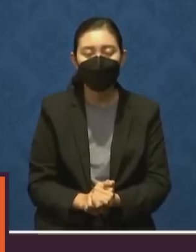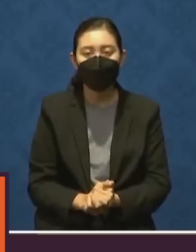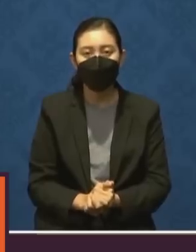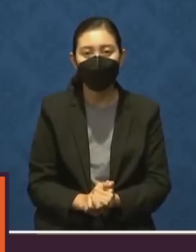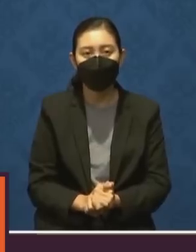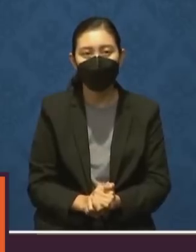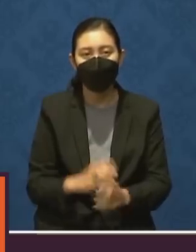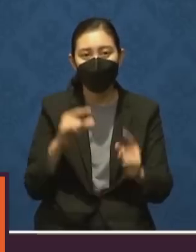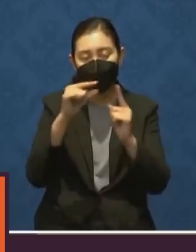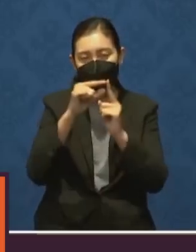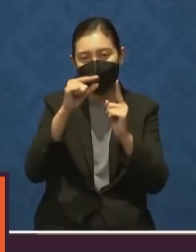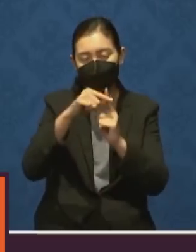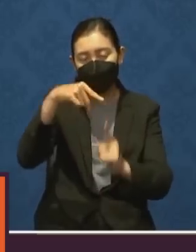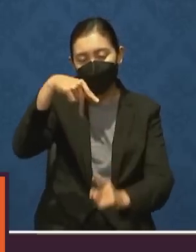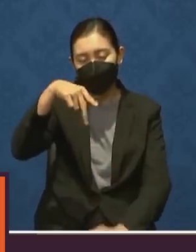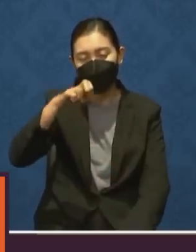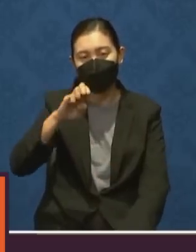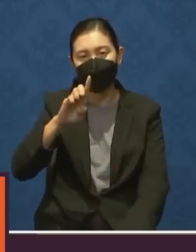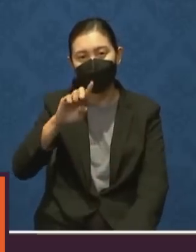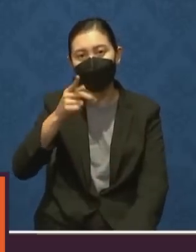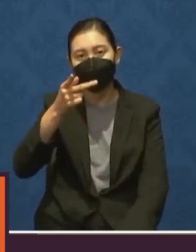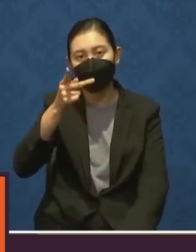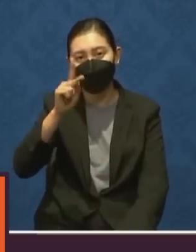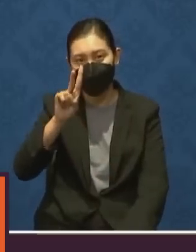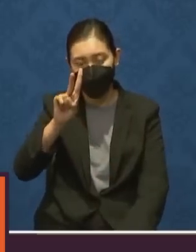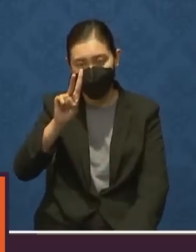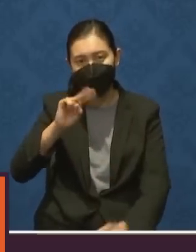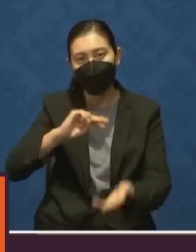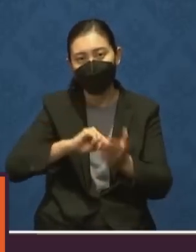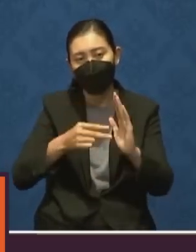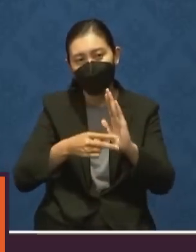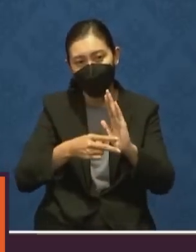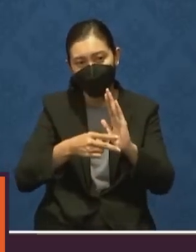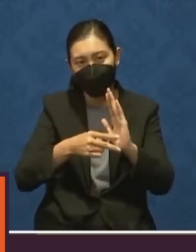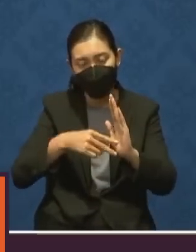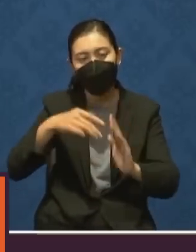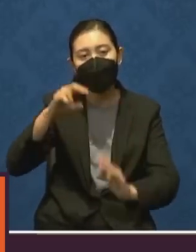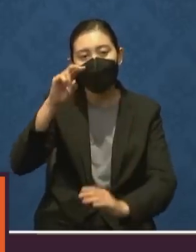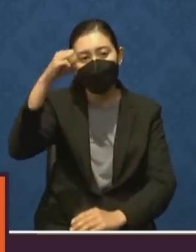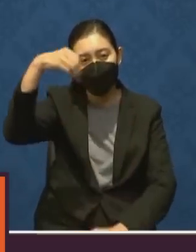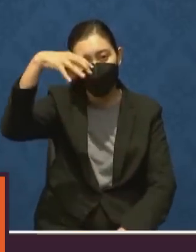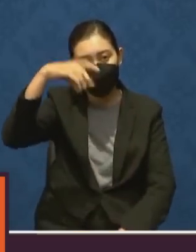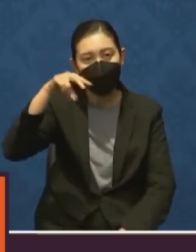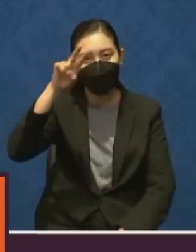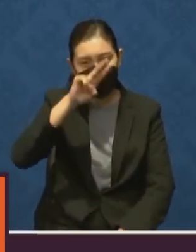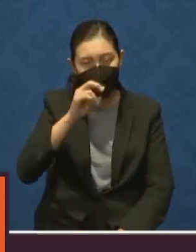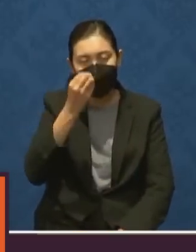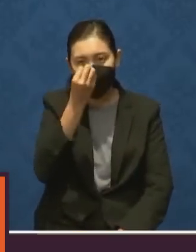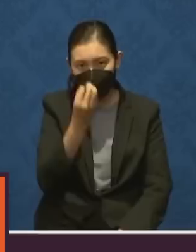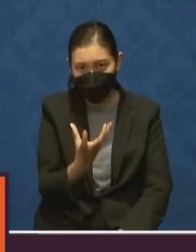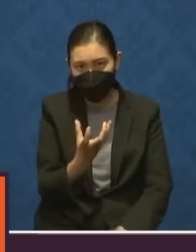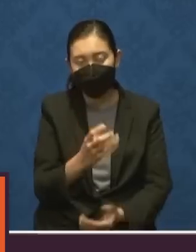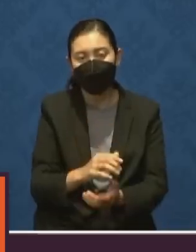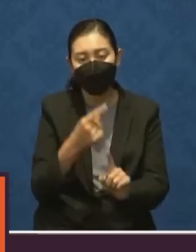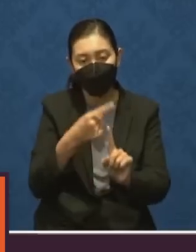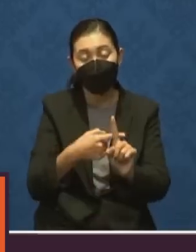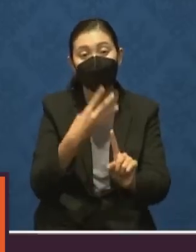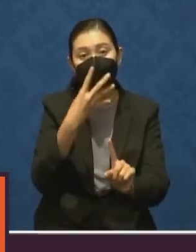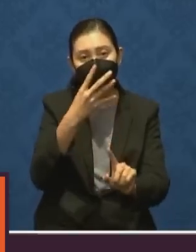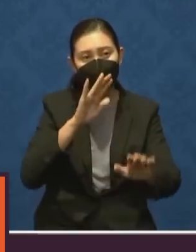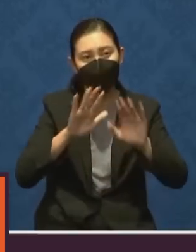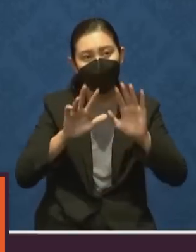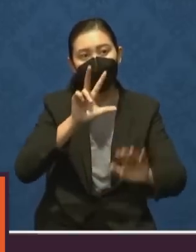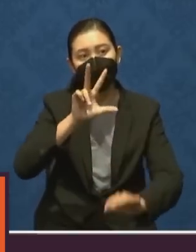่ามัเปนการประเมนความเสียงและวประเทศไทยจะมควเสีงในการไฟตกหรอเปลาซึค่าพีกในเดนเมษานี้ก็อยู่ที่ 33,